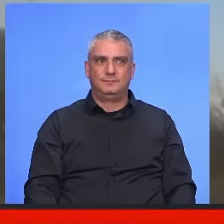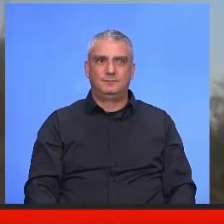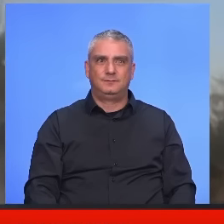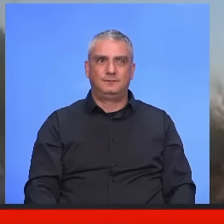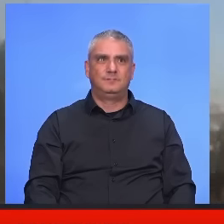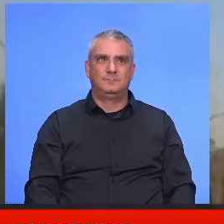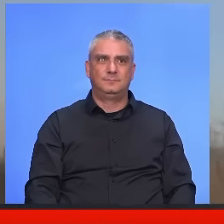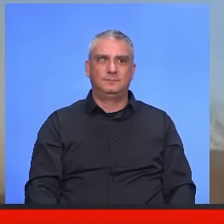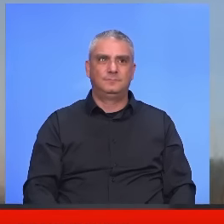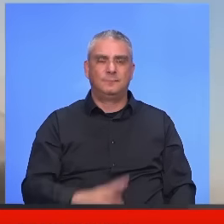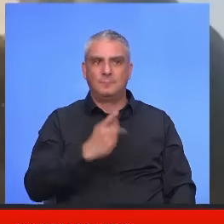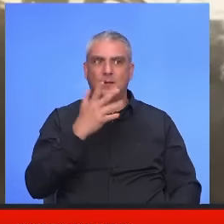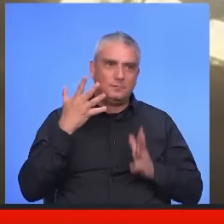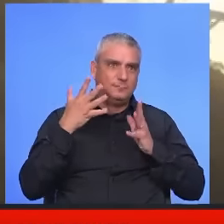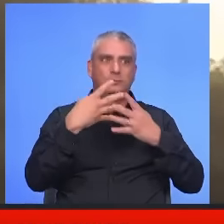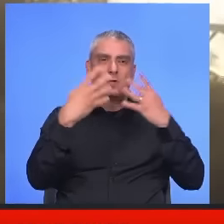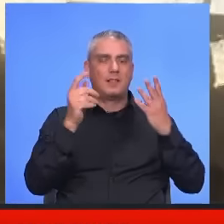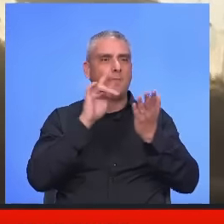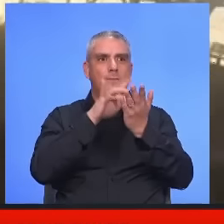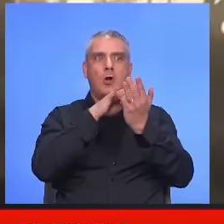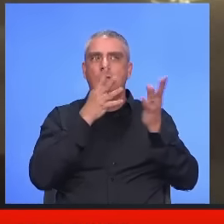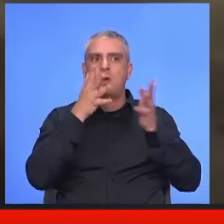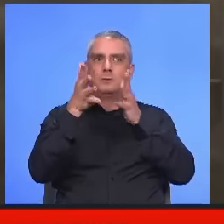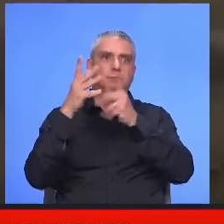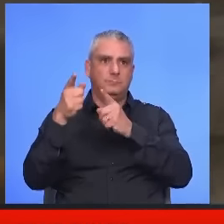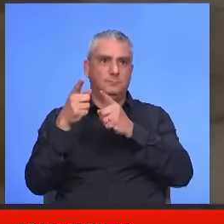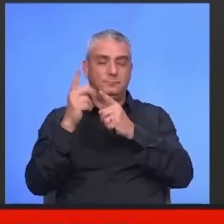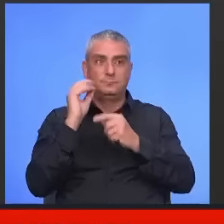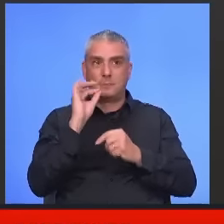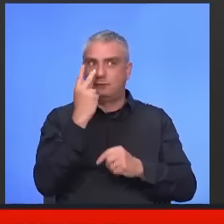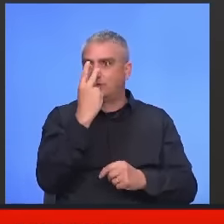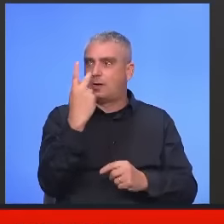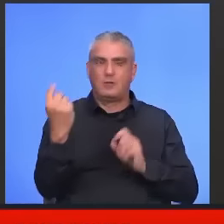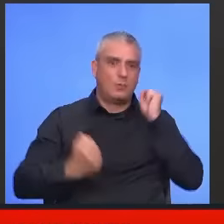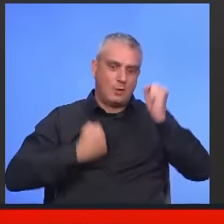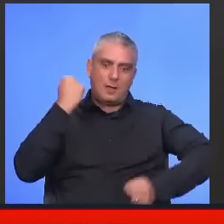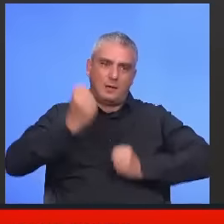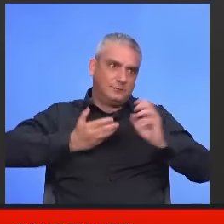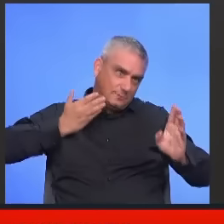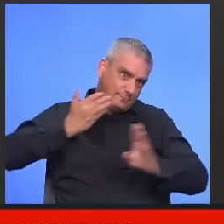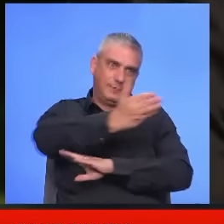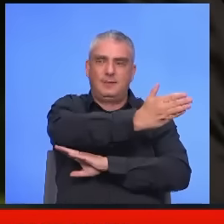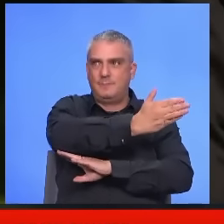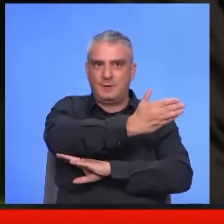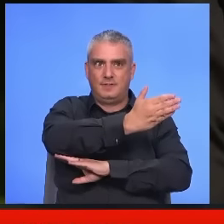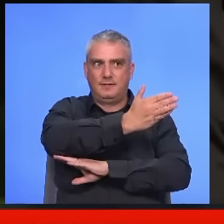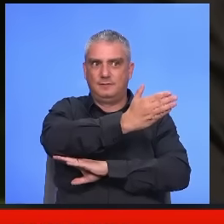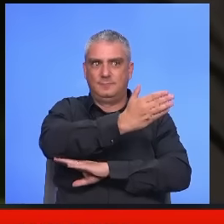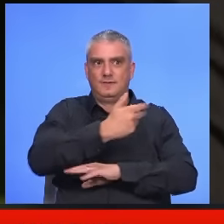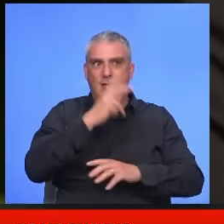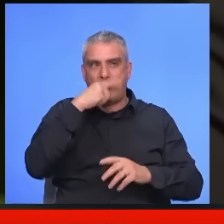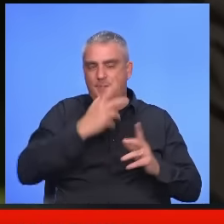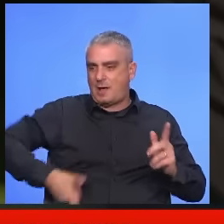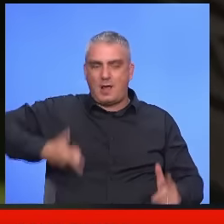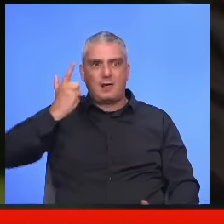אצל! הם כאילו פרצו את הגדר, פרצו מכל מיני מקומות, ואז ממש ראינו אותם, רצנו פנימה. היה בנצא עם